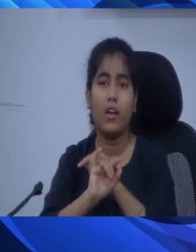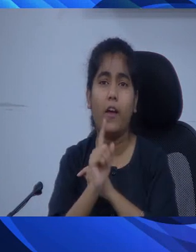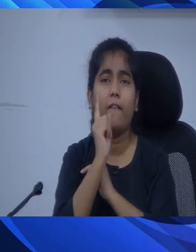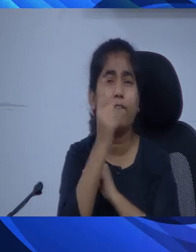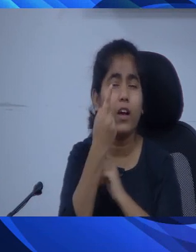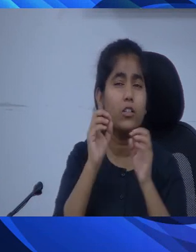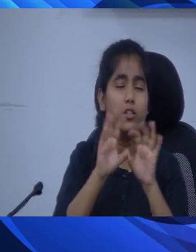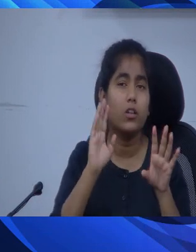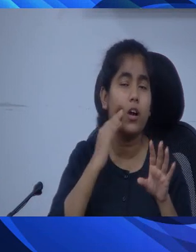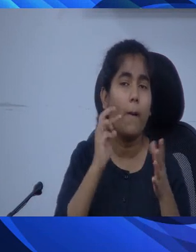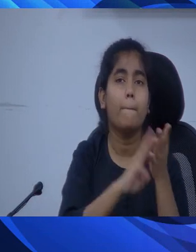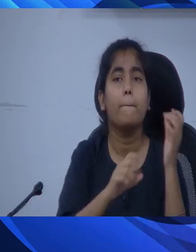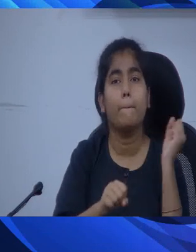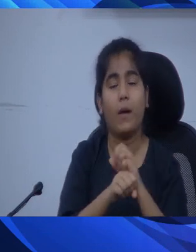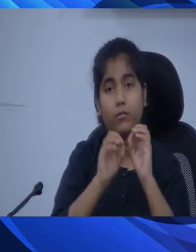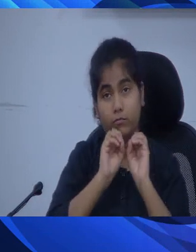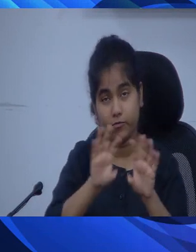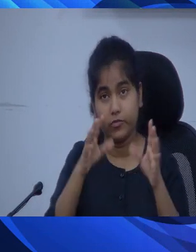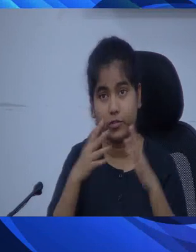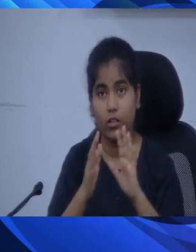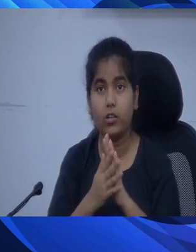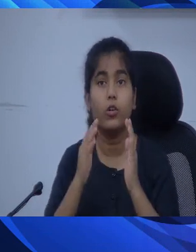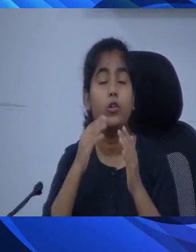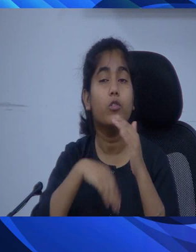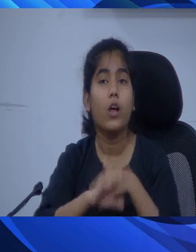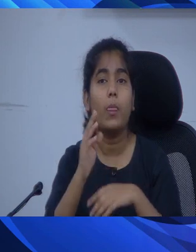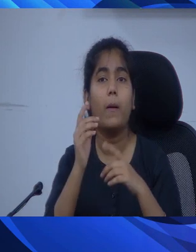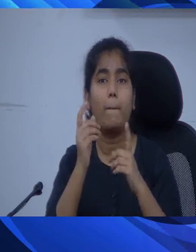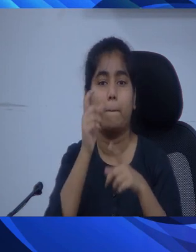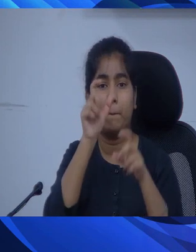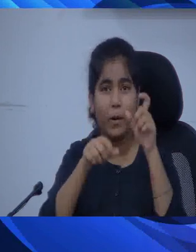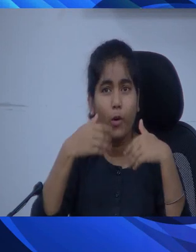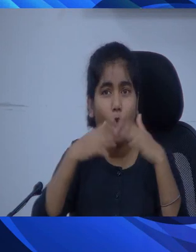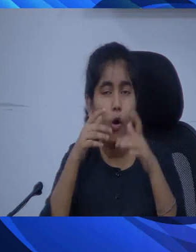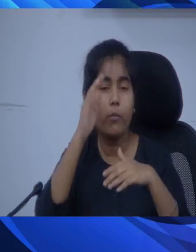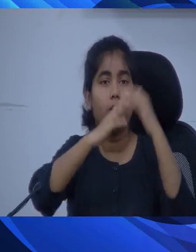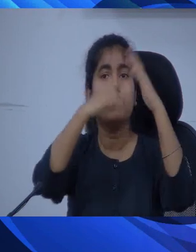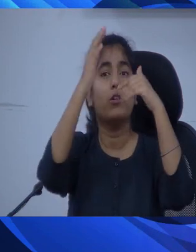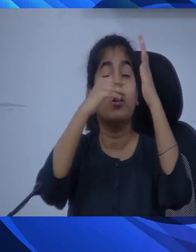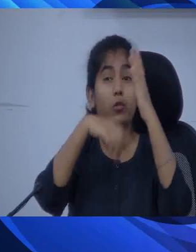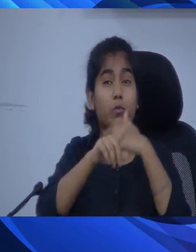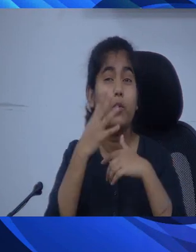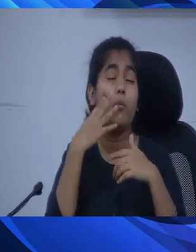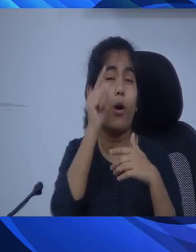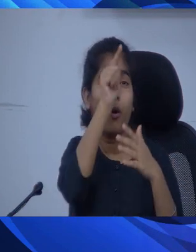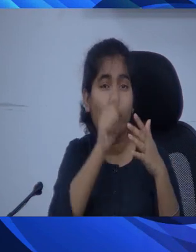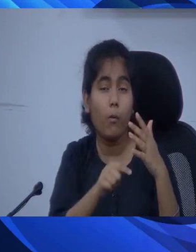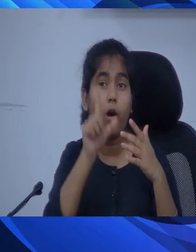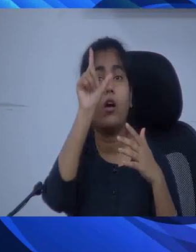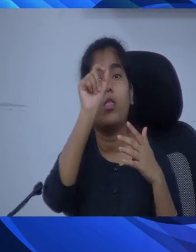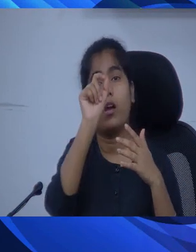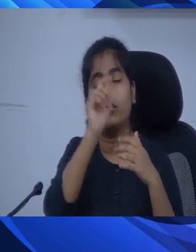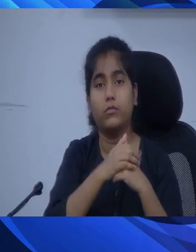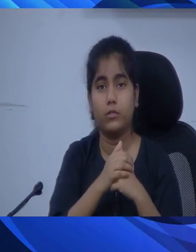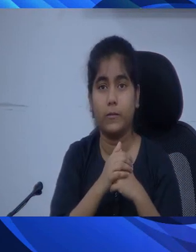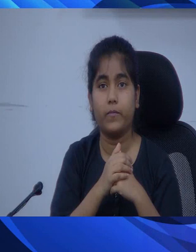हमने मार्च में लॉन्च की थी, और उसके अंदर में जो पब्लिक बिल्डिंग होती हैं उनके अंदर क्या मेन पहलू एक्सेसिबिलिटी के 10 मेन पहलू जो